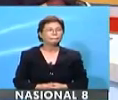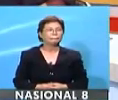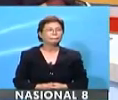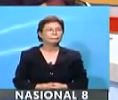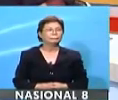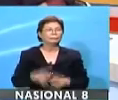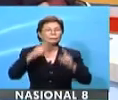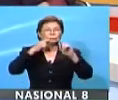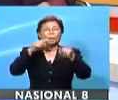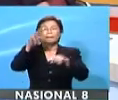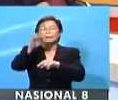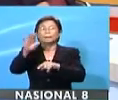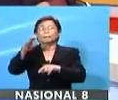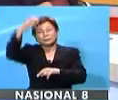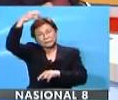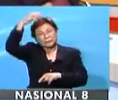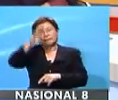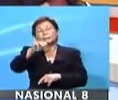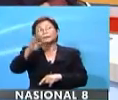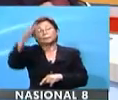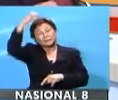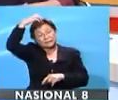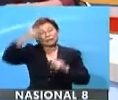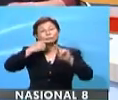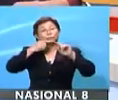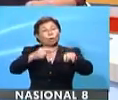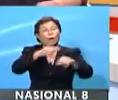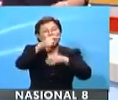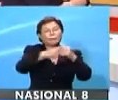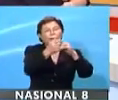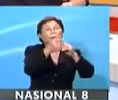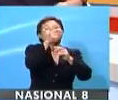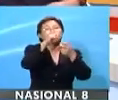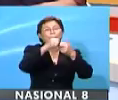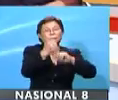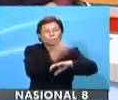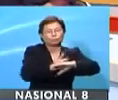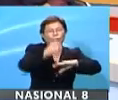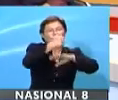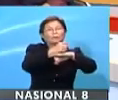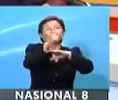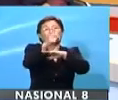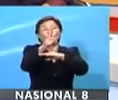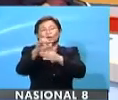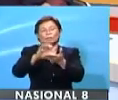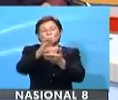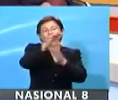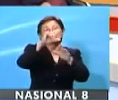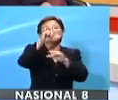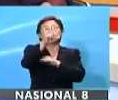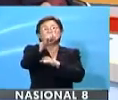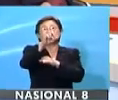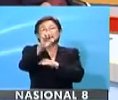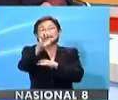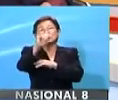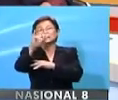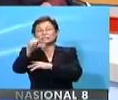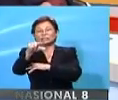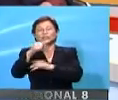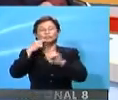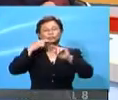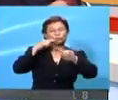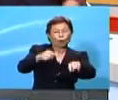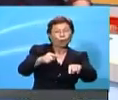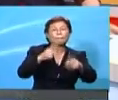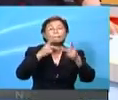Susulan jawapan Menteri Besar Selangor Muhammad Azmin Ali mengenai isu penubuhan Darul Ehsan Investment Group DEIG. Jawapan yang